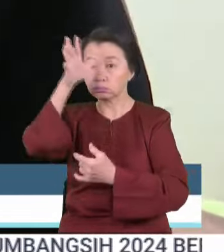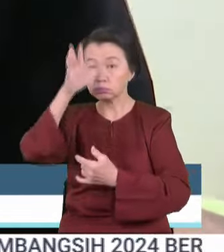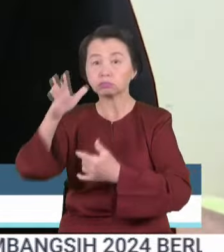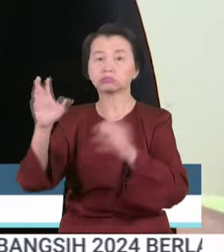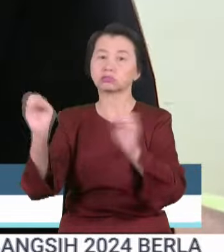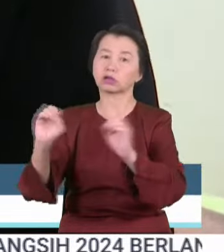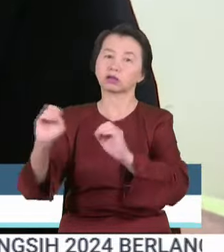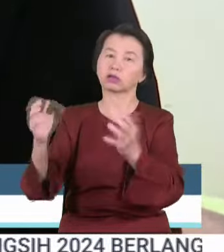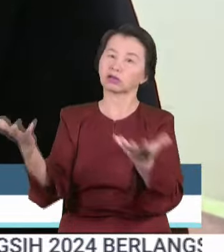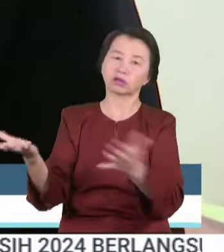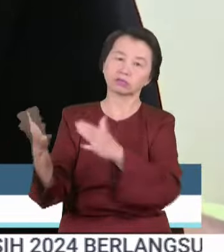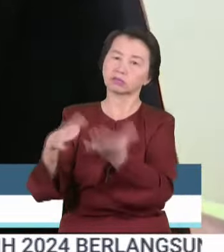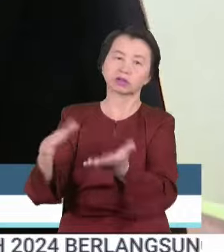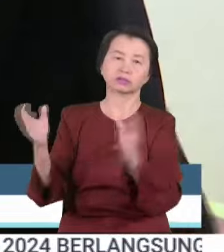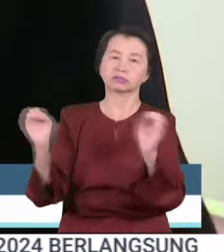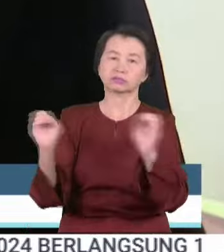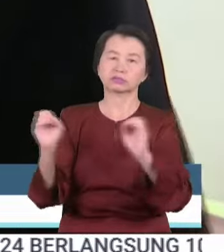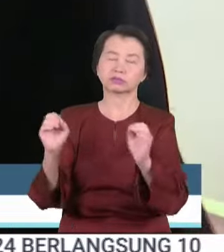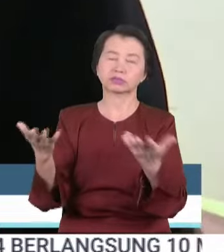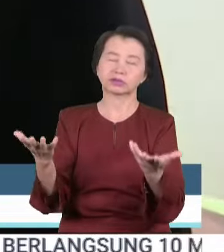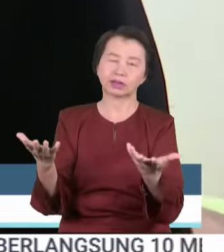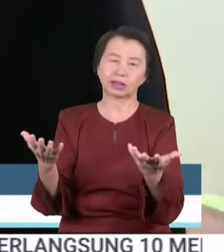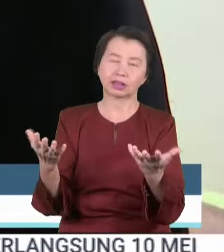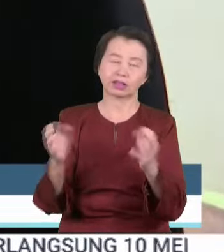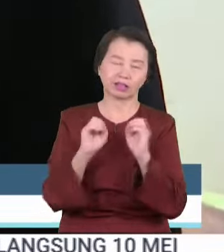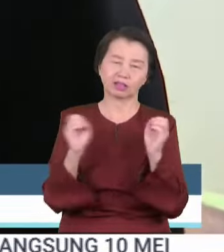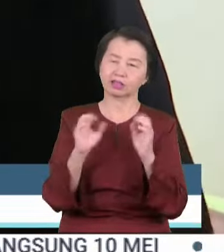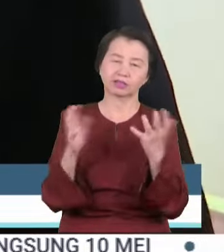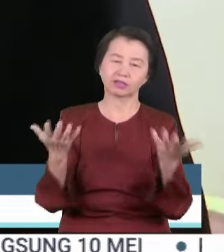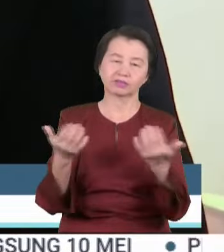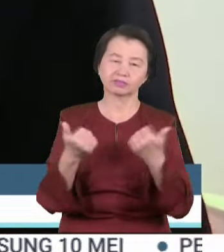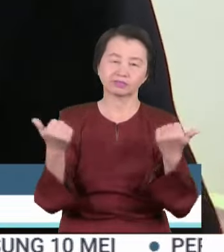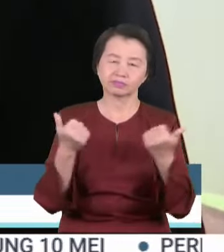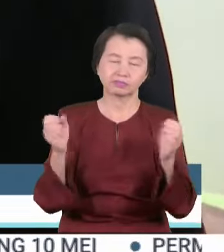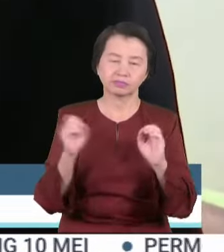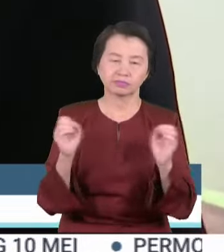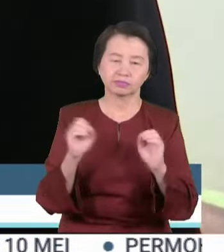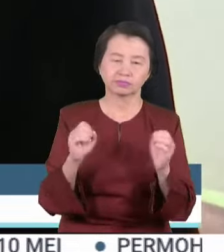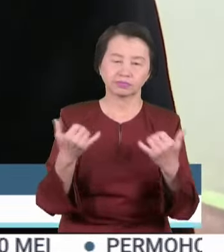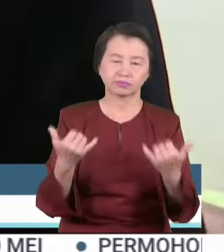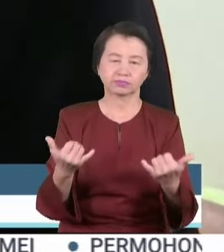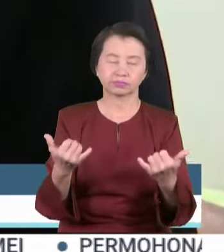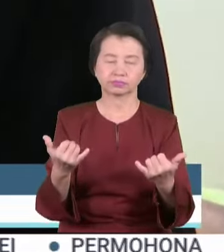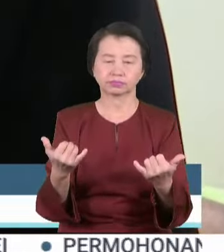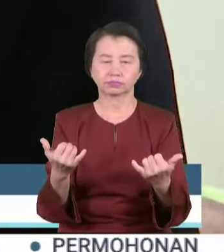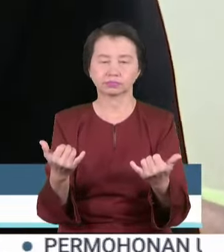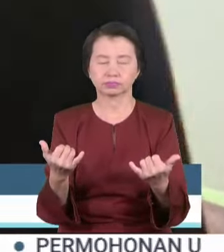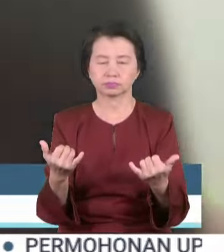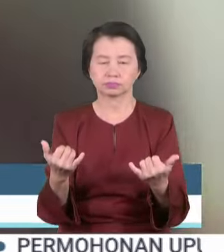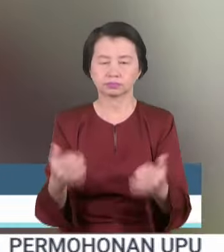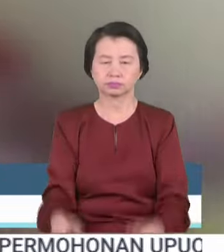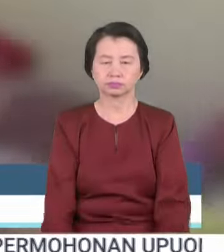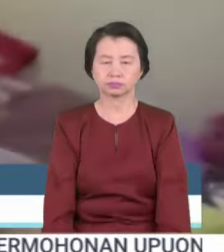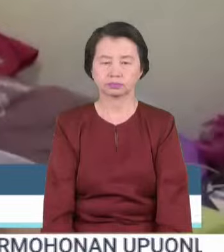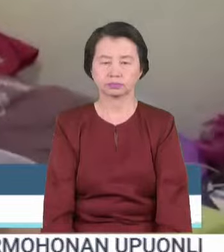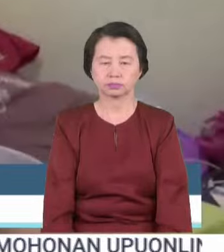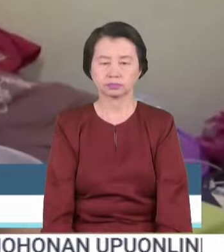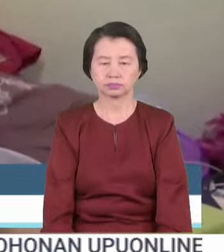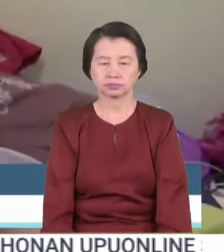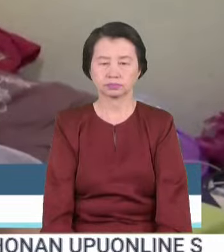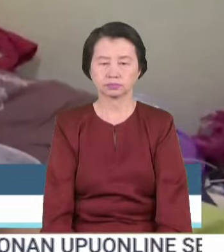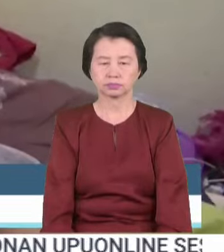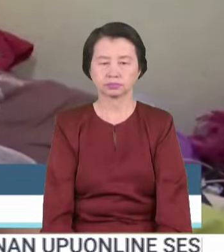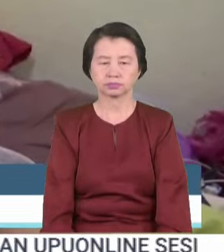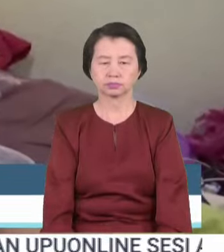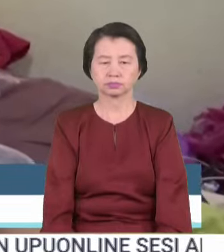Dah. Terlepas, okey lagi raya. Sebelum abang ini. Sebab abang tak jadi tak sakit sangat lagi kan.